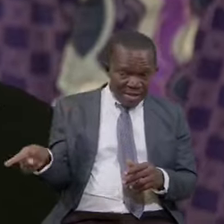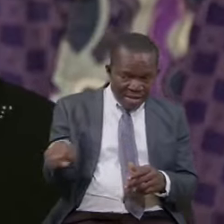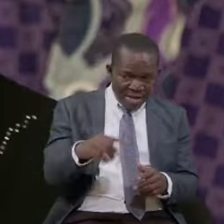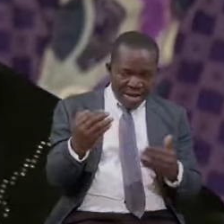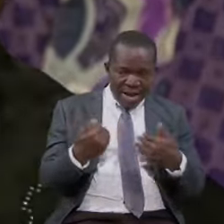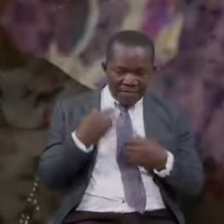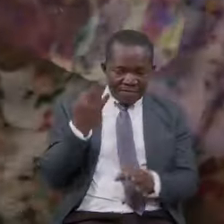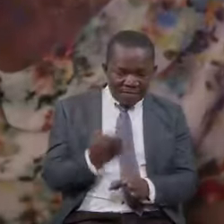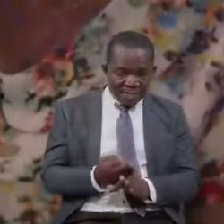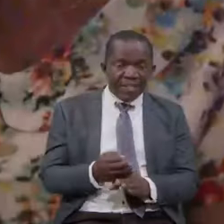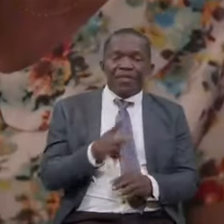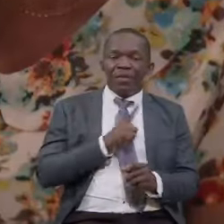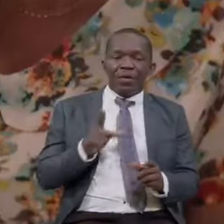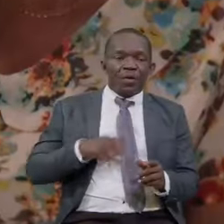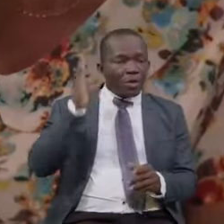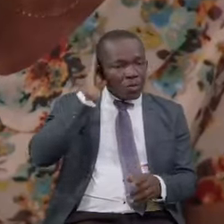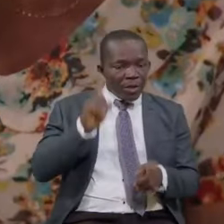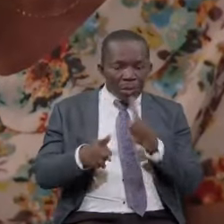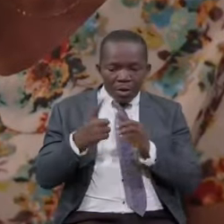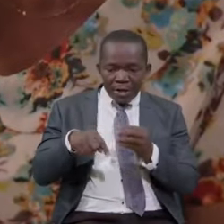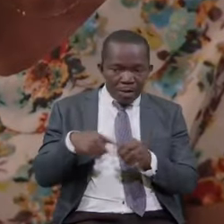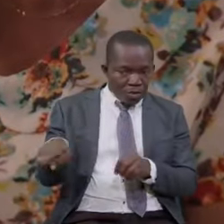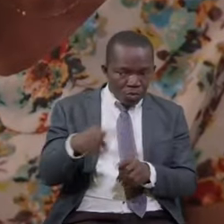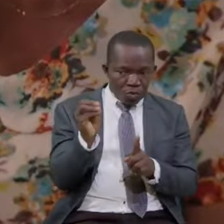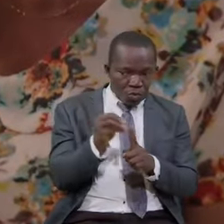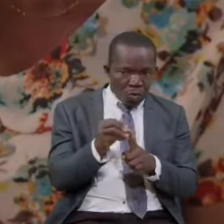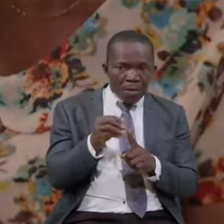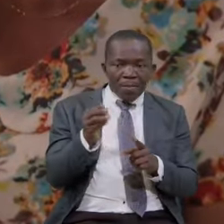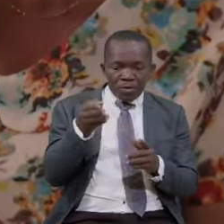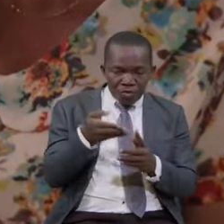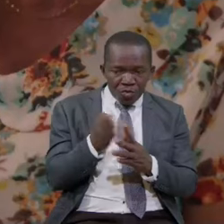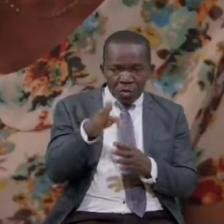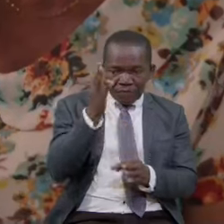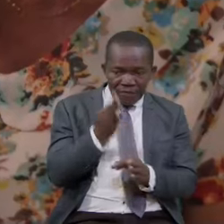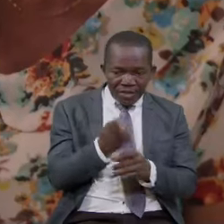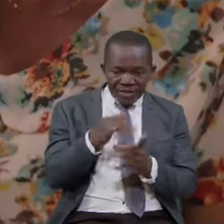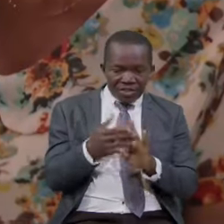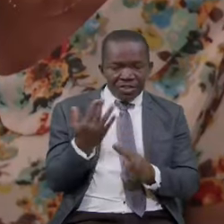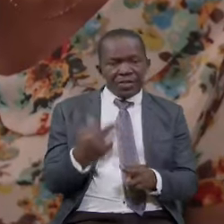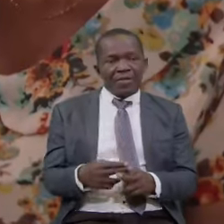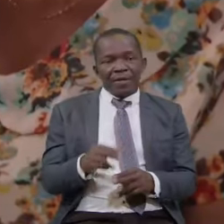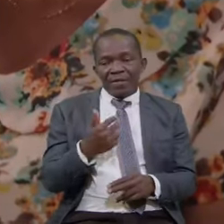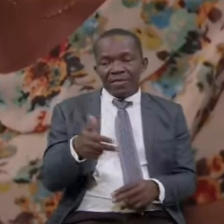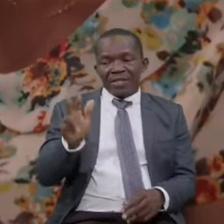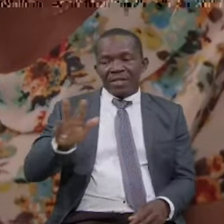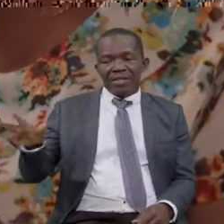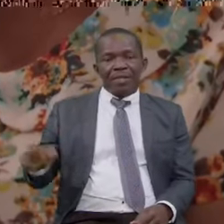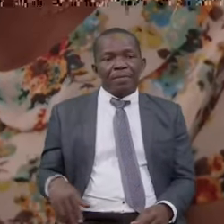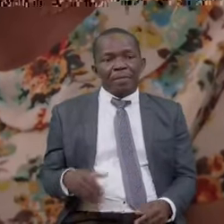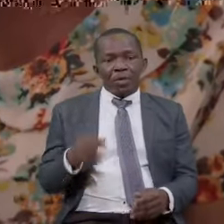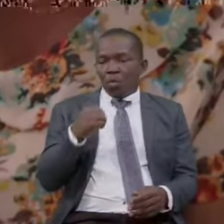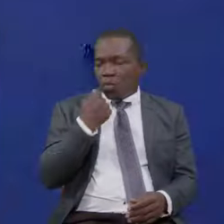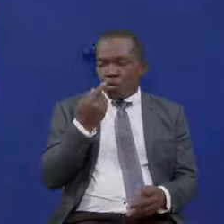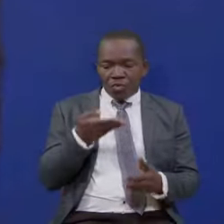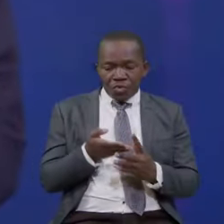verset 33 qui par la foi vainquir des royaumes exercer la justice